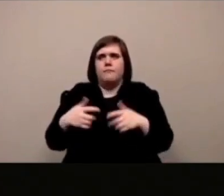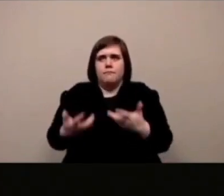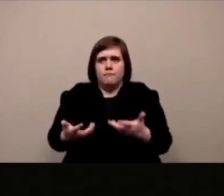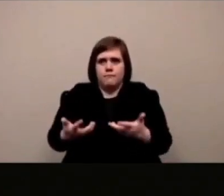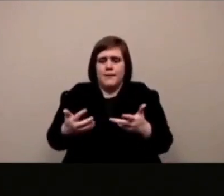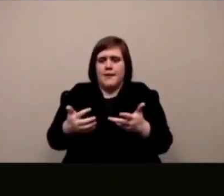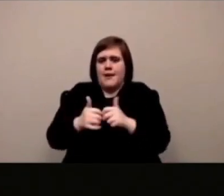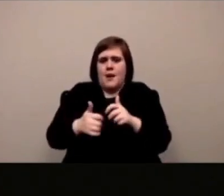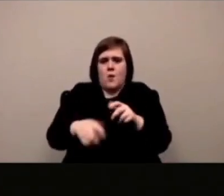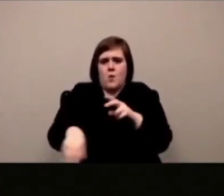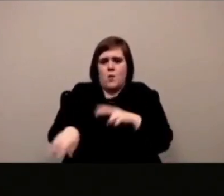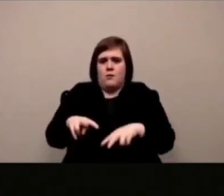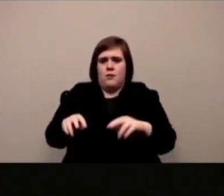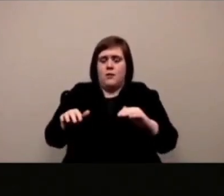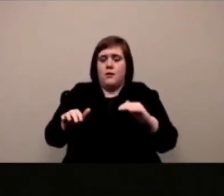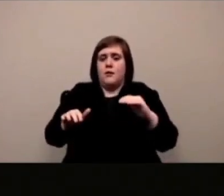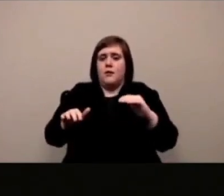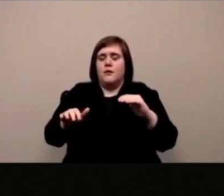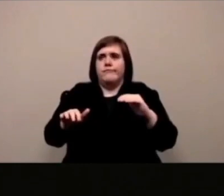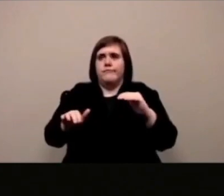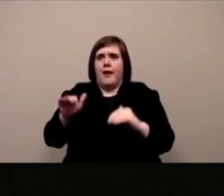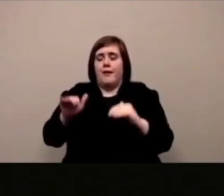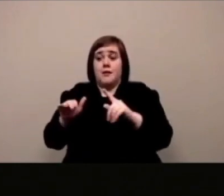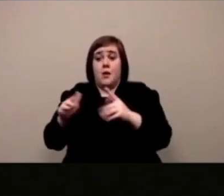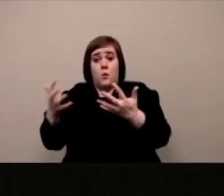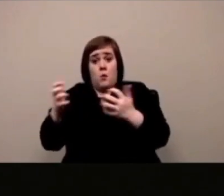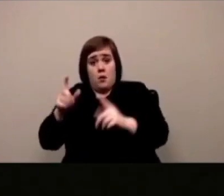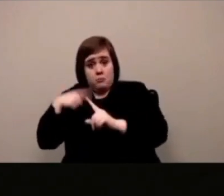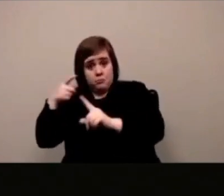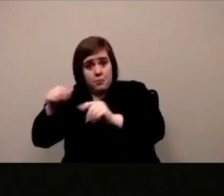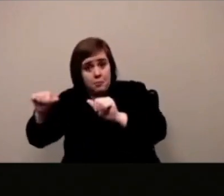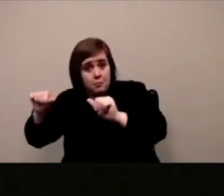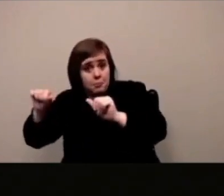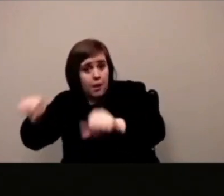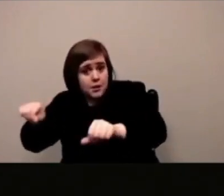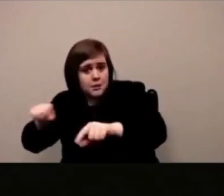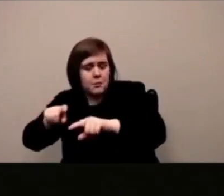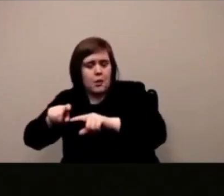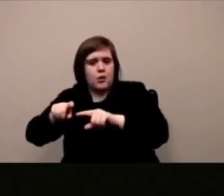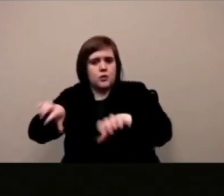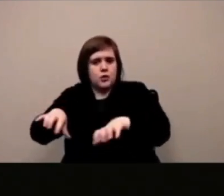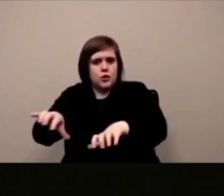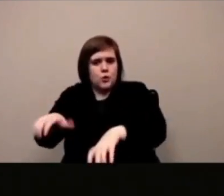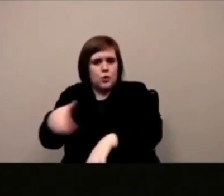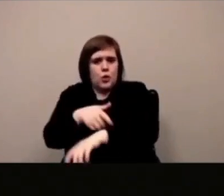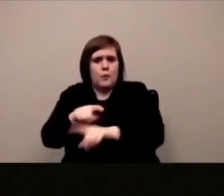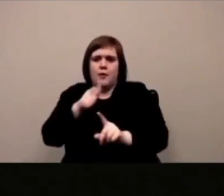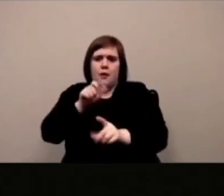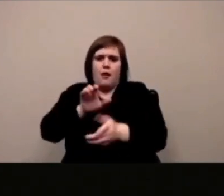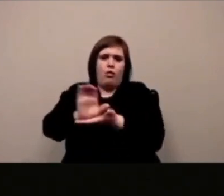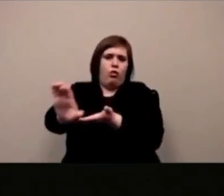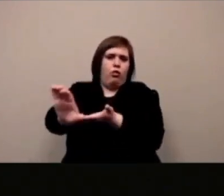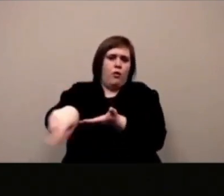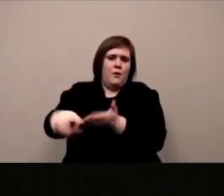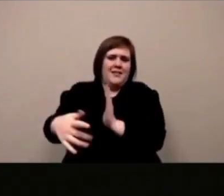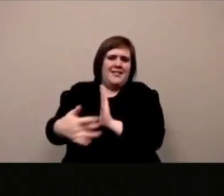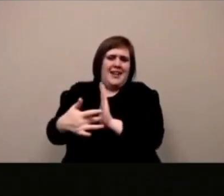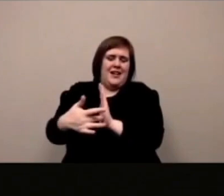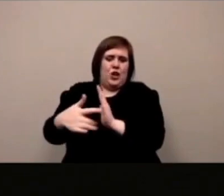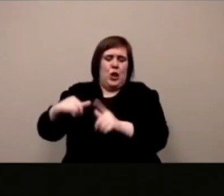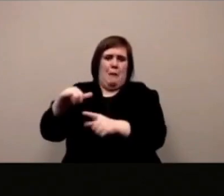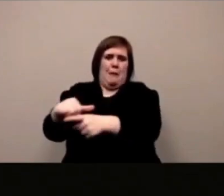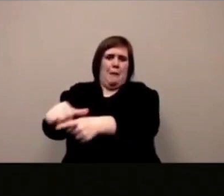安定していないあの私たちはよりシンプルにしたいということなんですよねなのでどのようにそのバランス